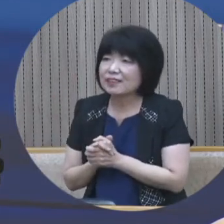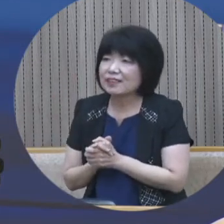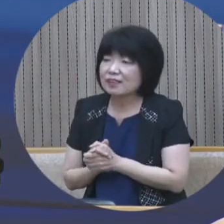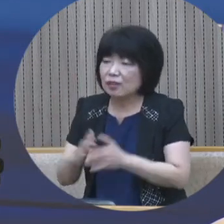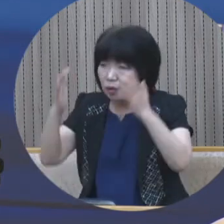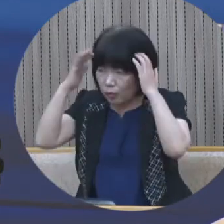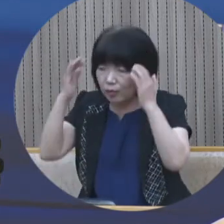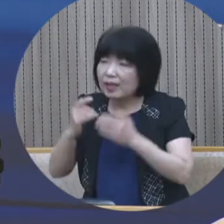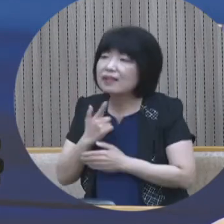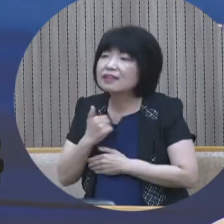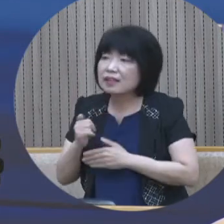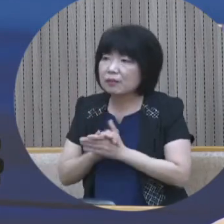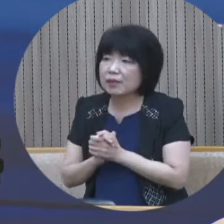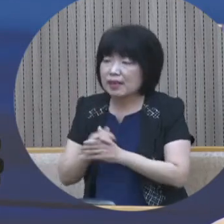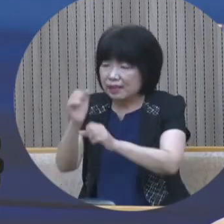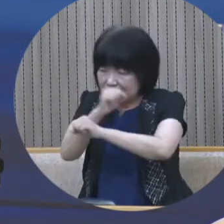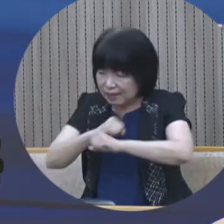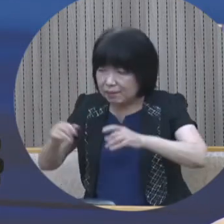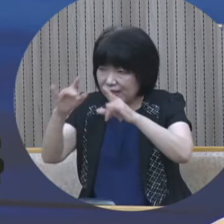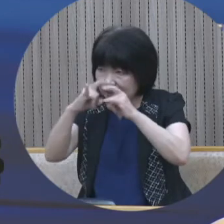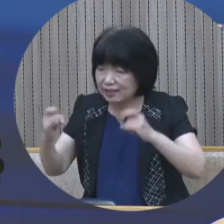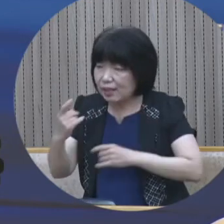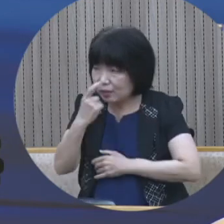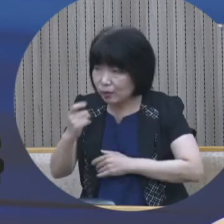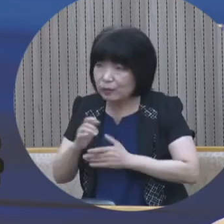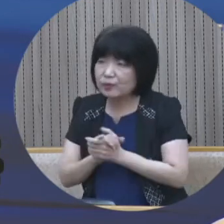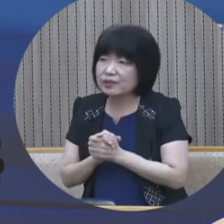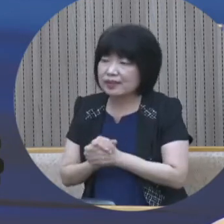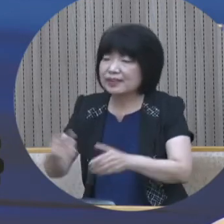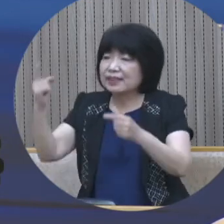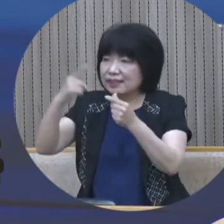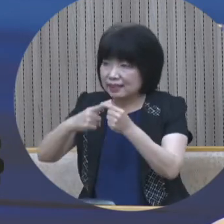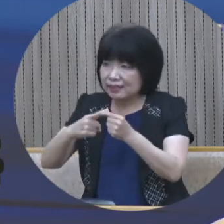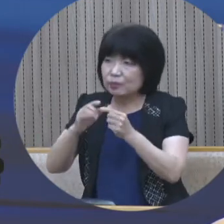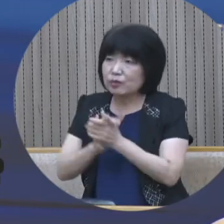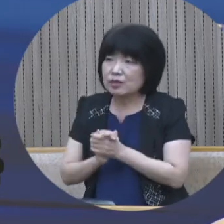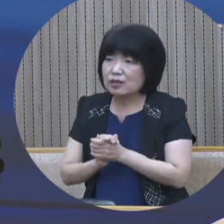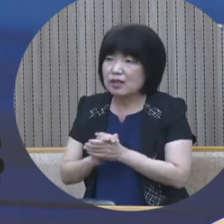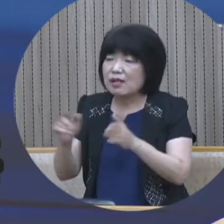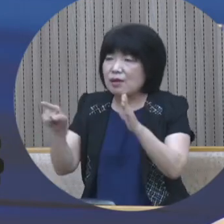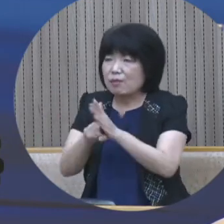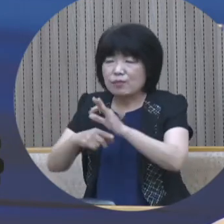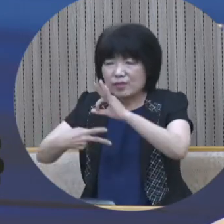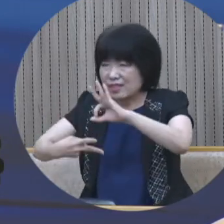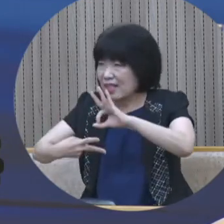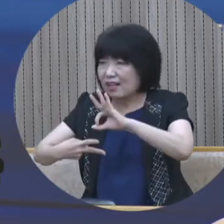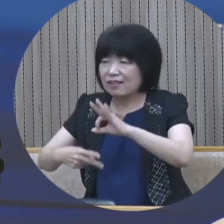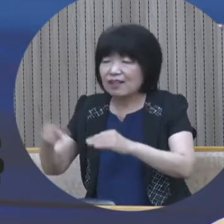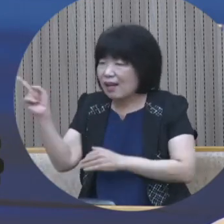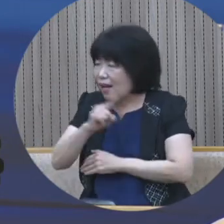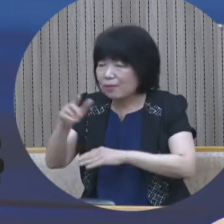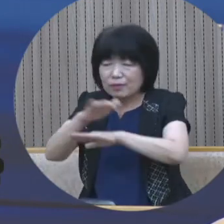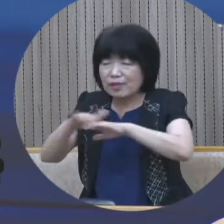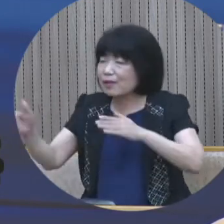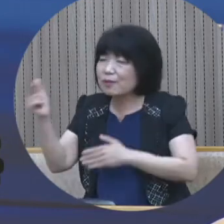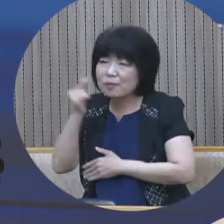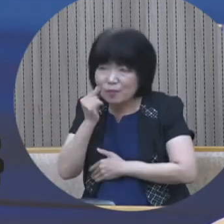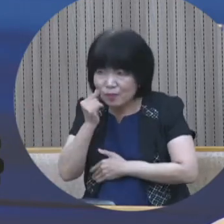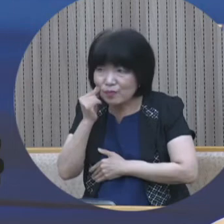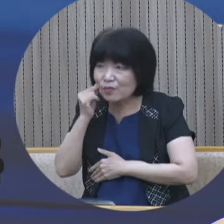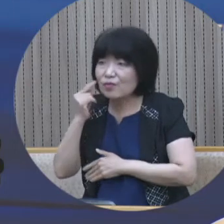고난을 당한 사마리아 성의 교훈은 첫째, 불신앙으로는 아무것도 못한다.